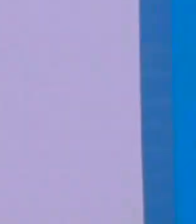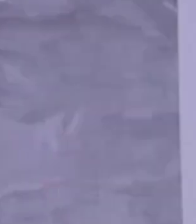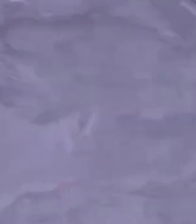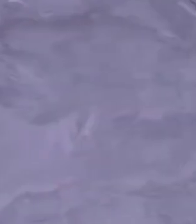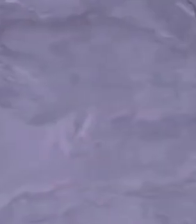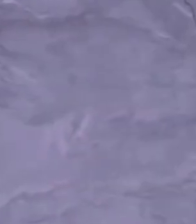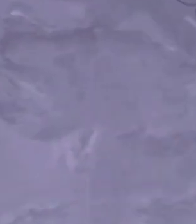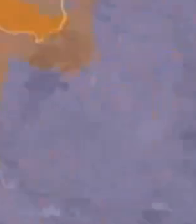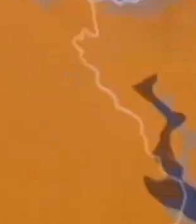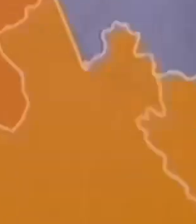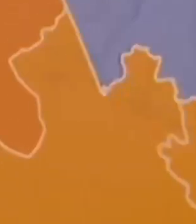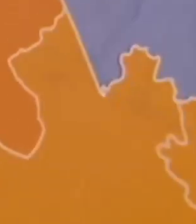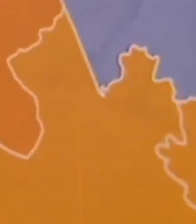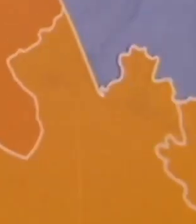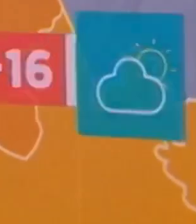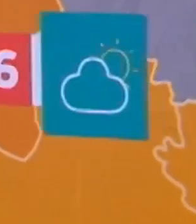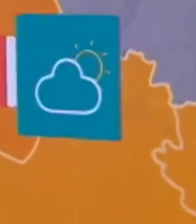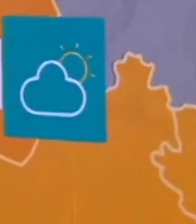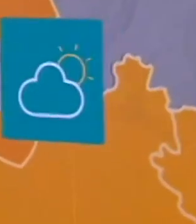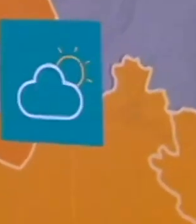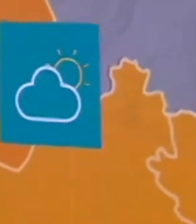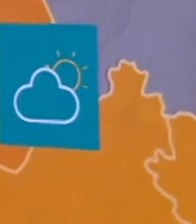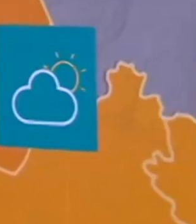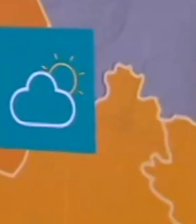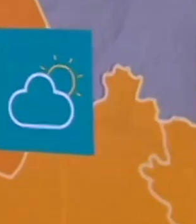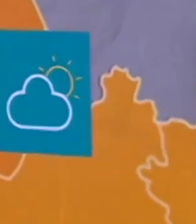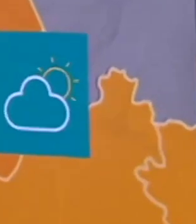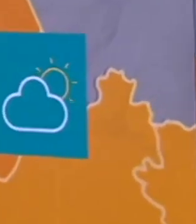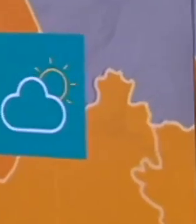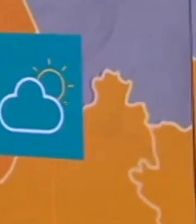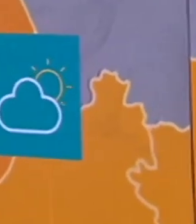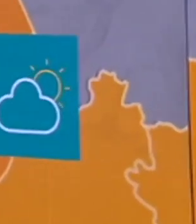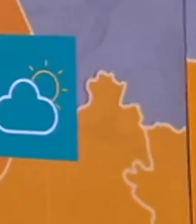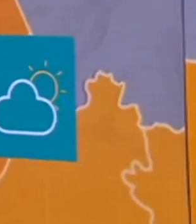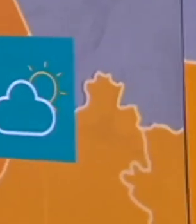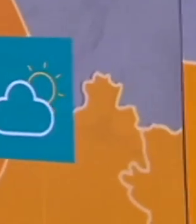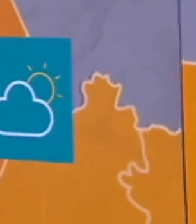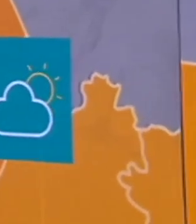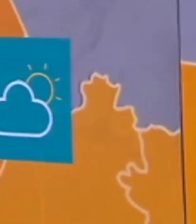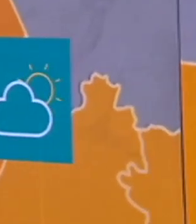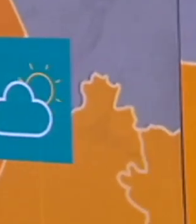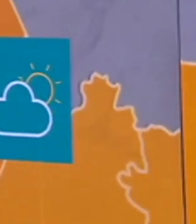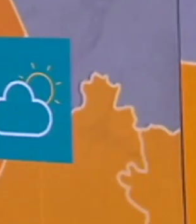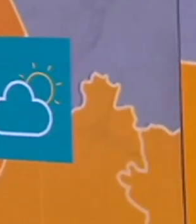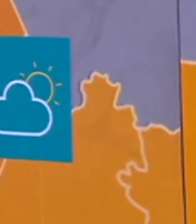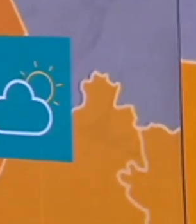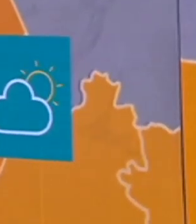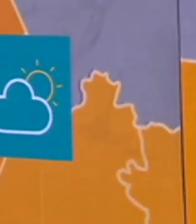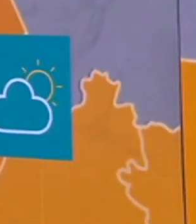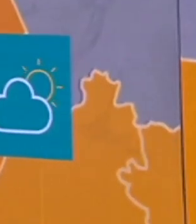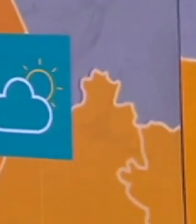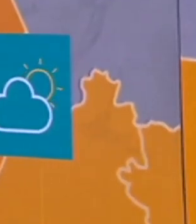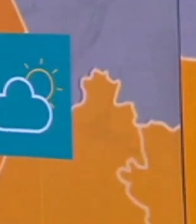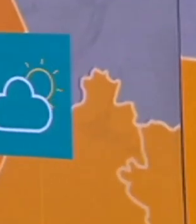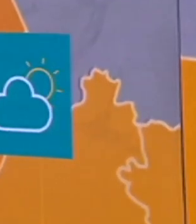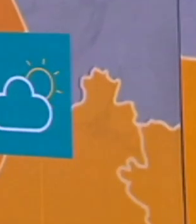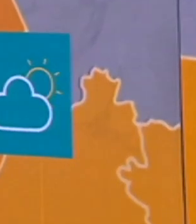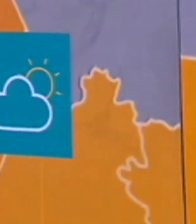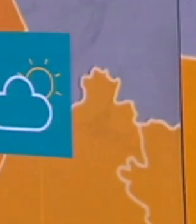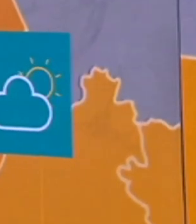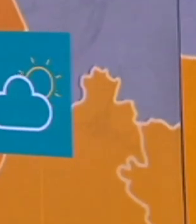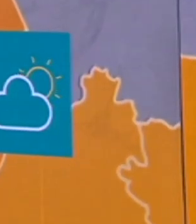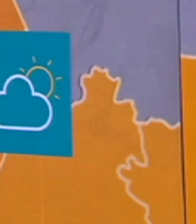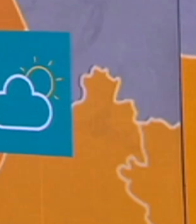Солтүстік өңірдің басым бөлігінде күн ала бұлтты, сынаптық аязды Петропавл мен Қостанайда күндіз 26 градус, жылы түнде 12-14 градус.